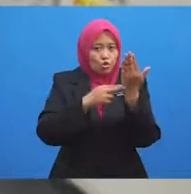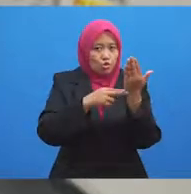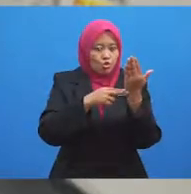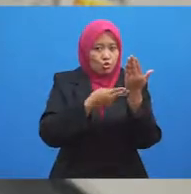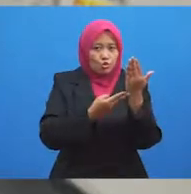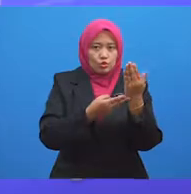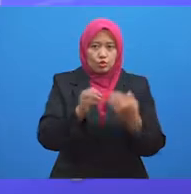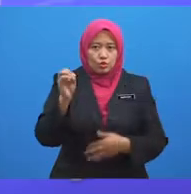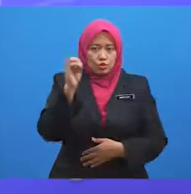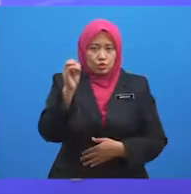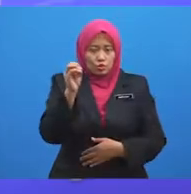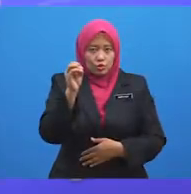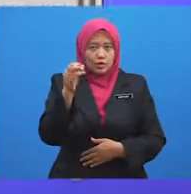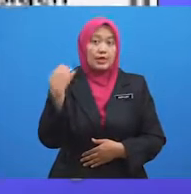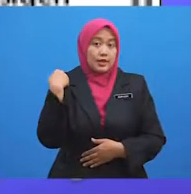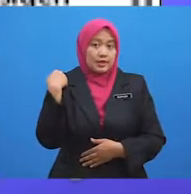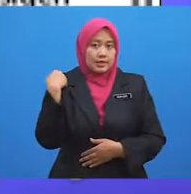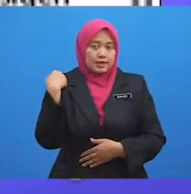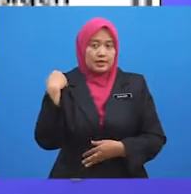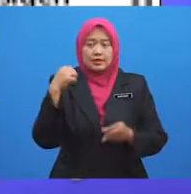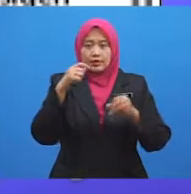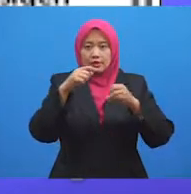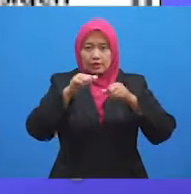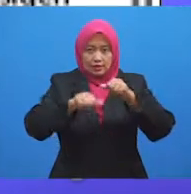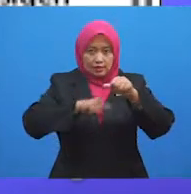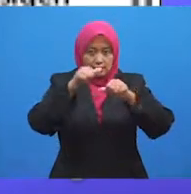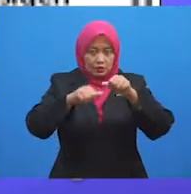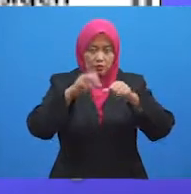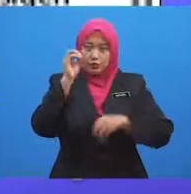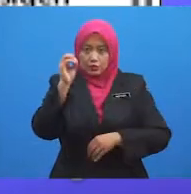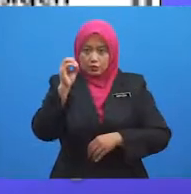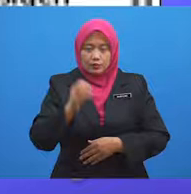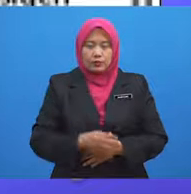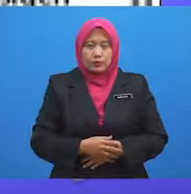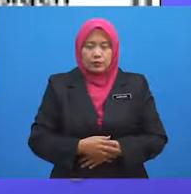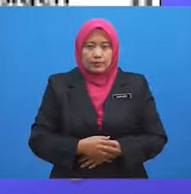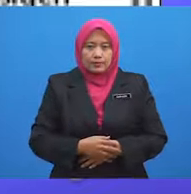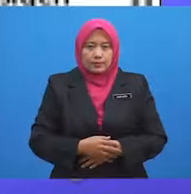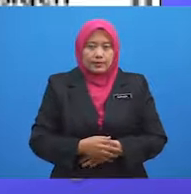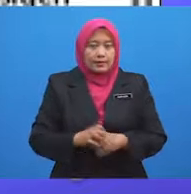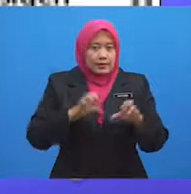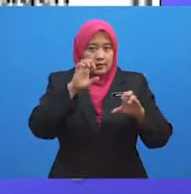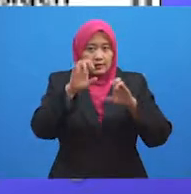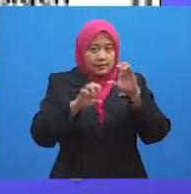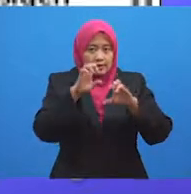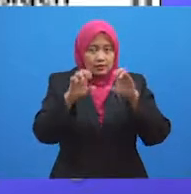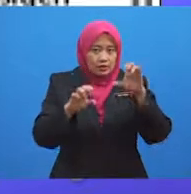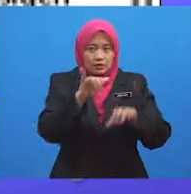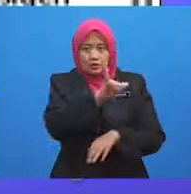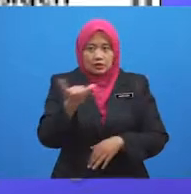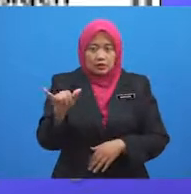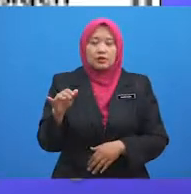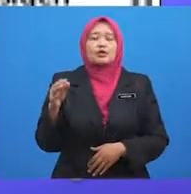atom isotop? Ya, terdapat tiga isotop oksigen, iaitu